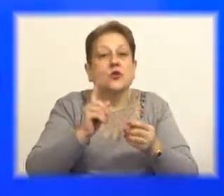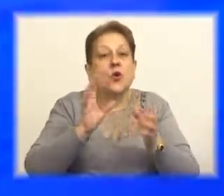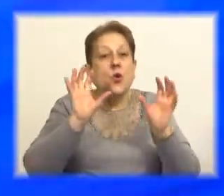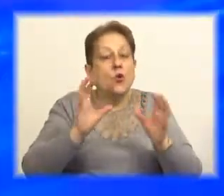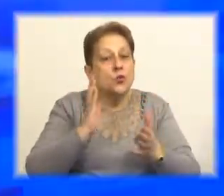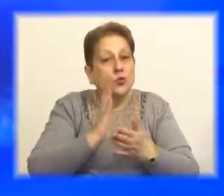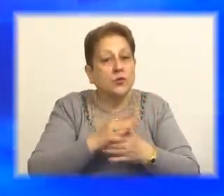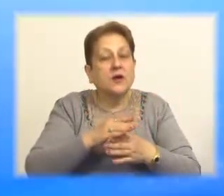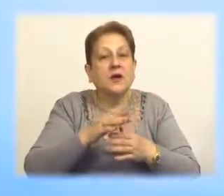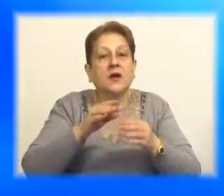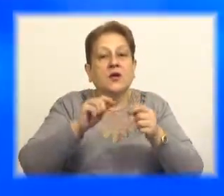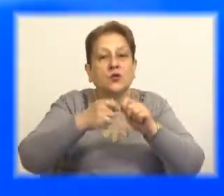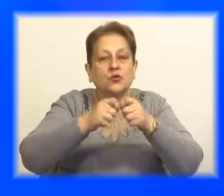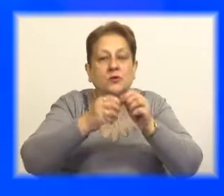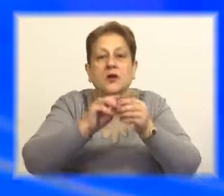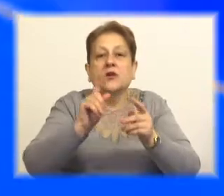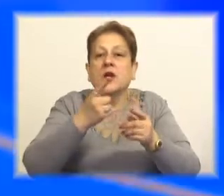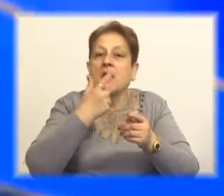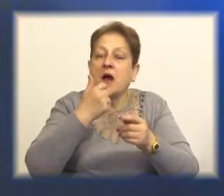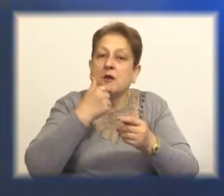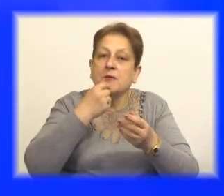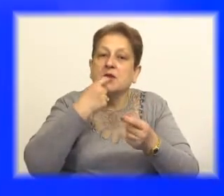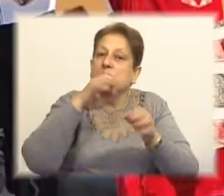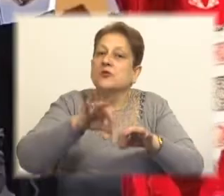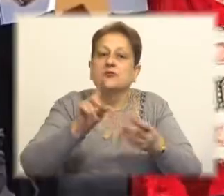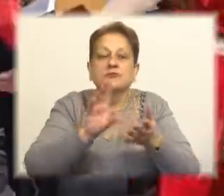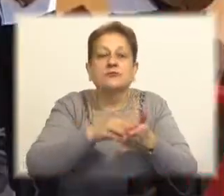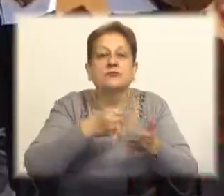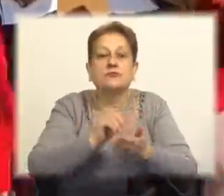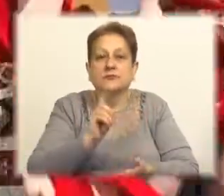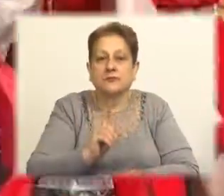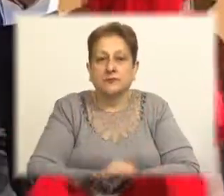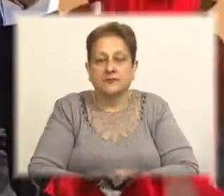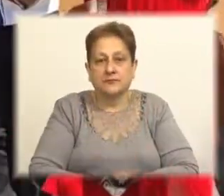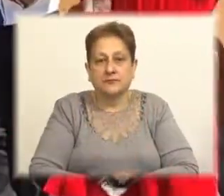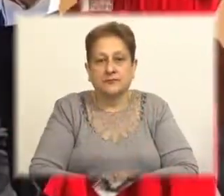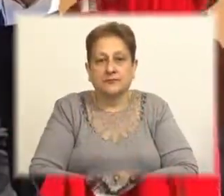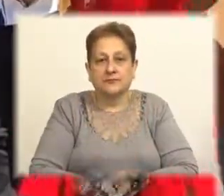խորհուրդ ունի թե ուրենով ճյուղերով զարդարվելը, թե կարմիր ներկած ձուն։